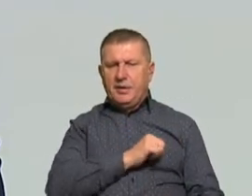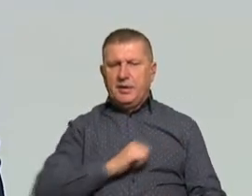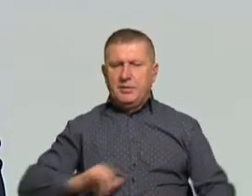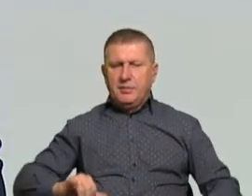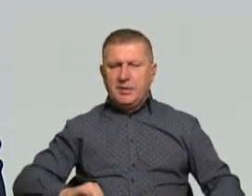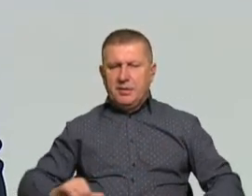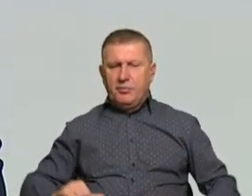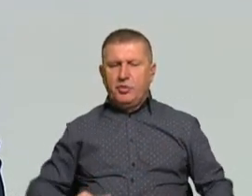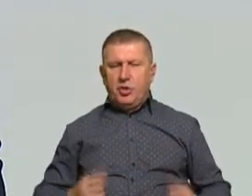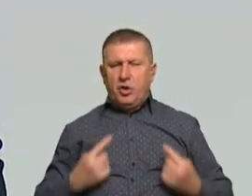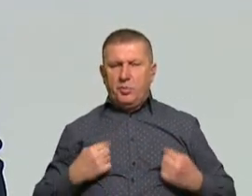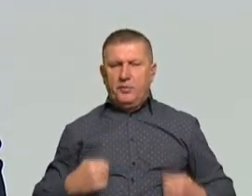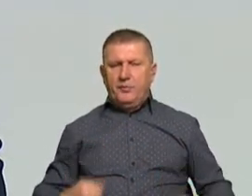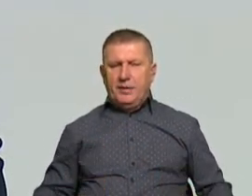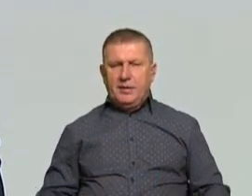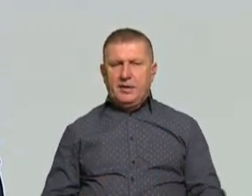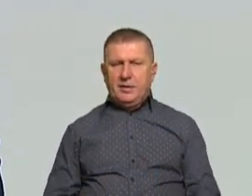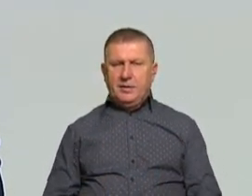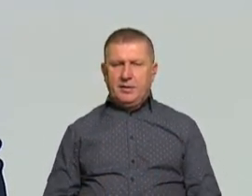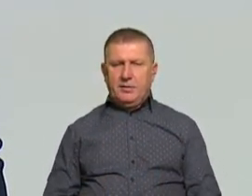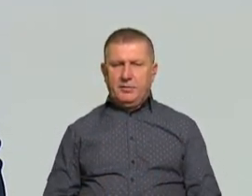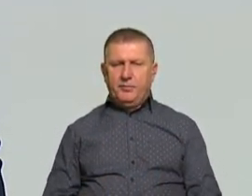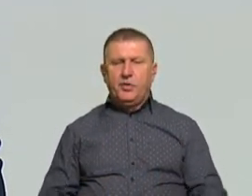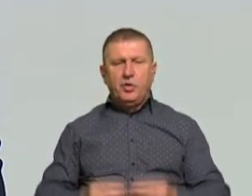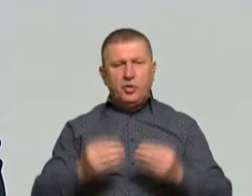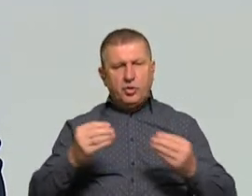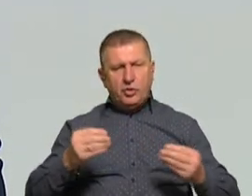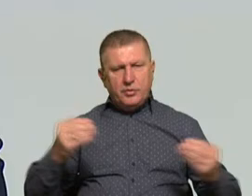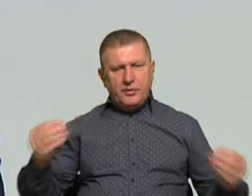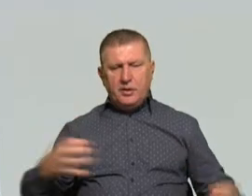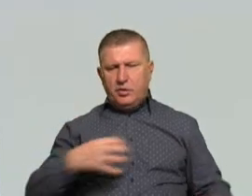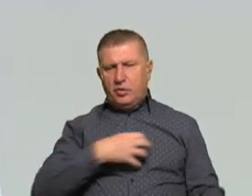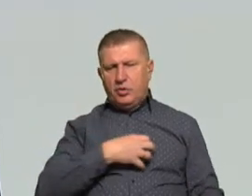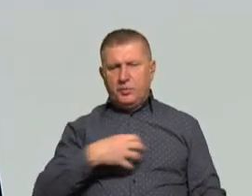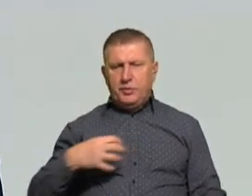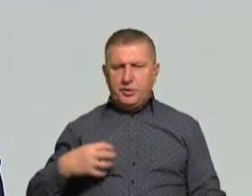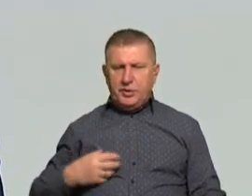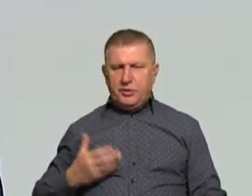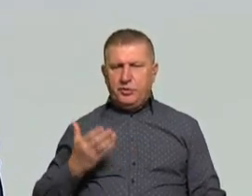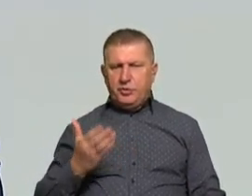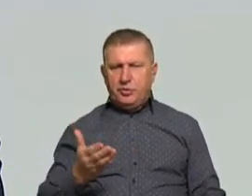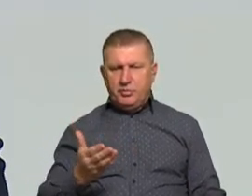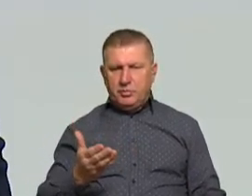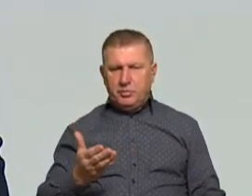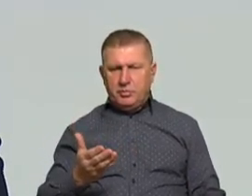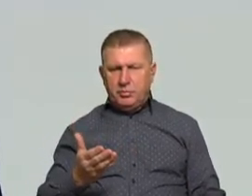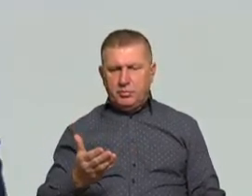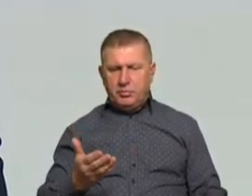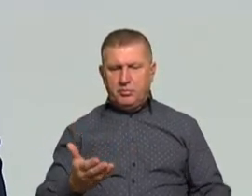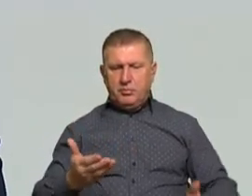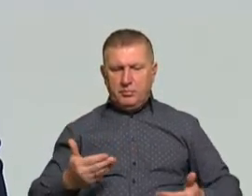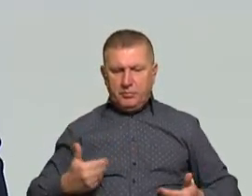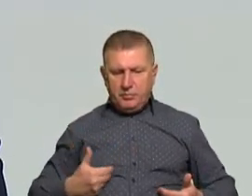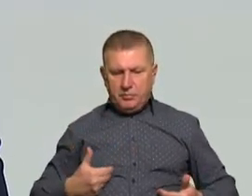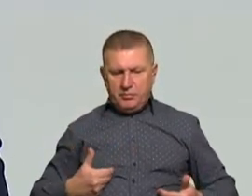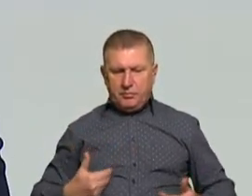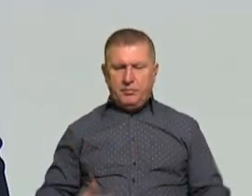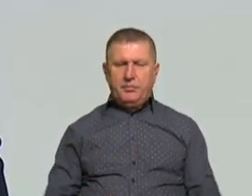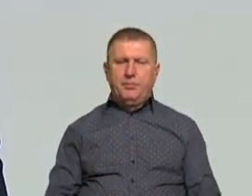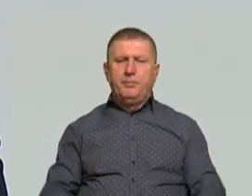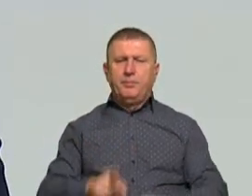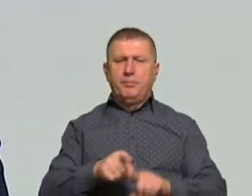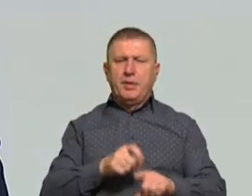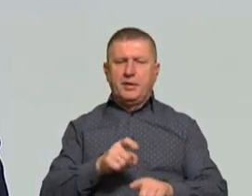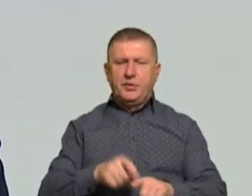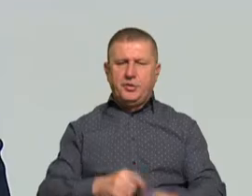miasta obywatelskiego, miasta rozwijającego się gospodarczo, miasta dialogu. Czas minął, głosujcie na koalicję